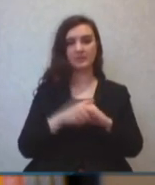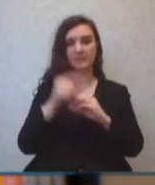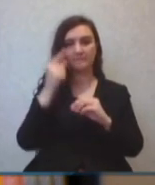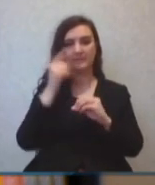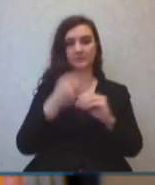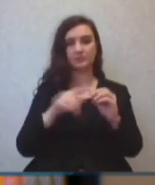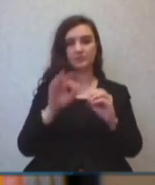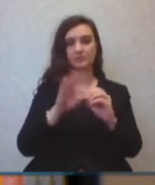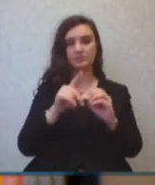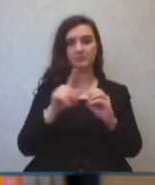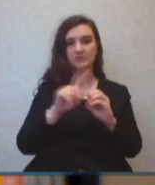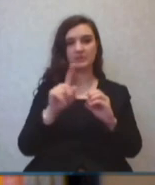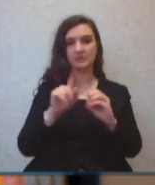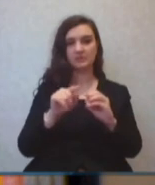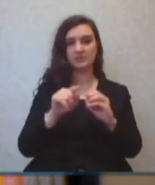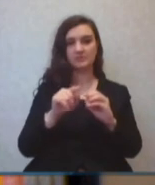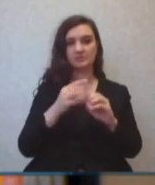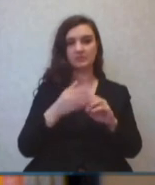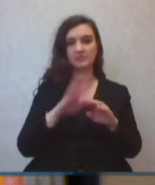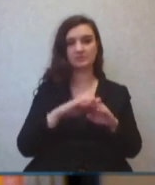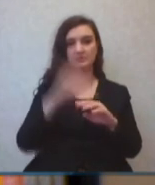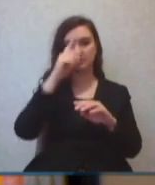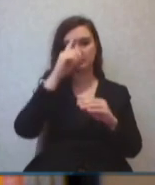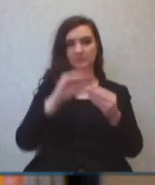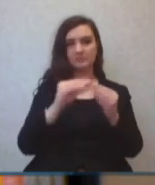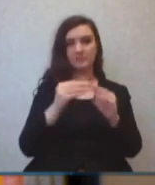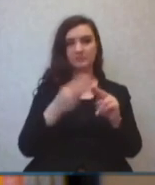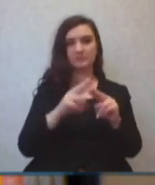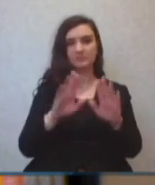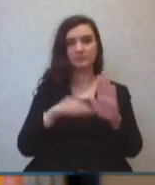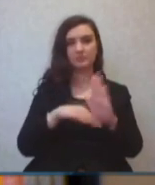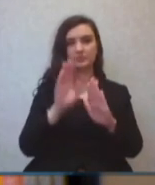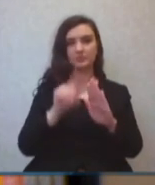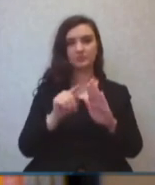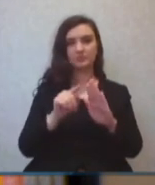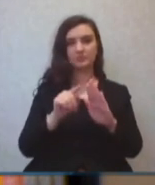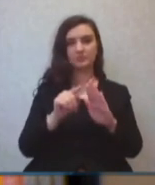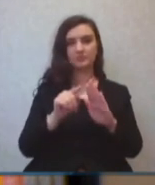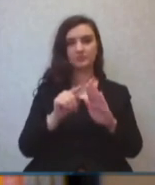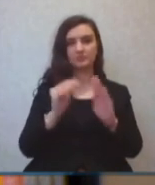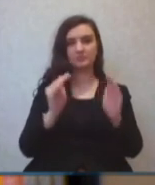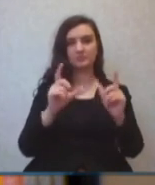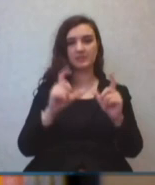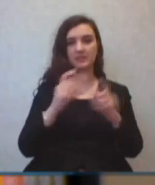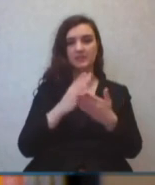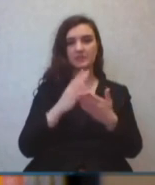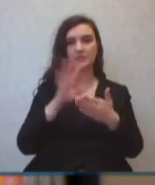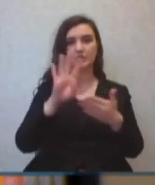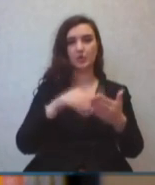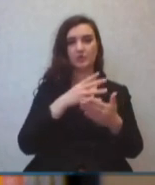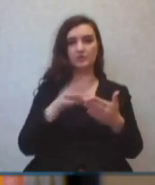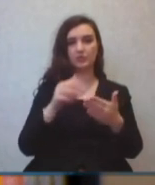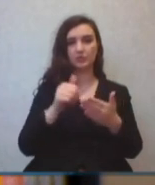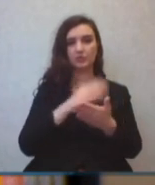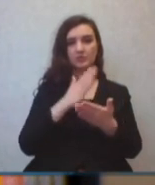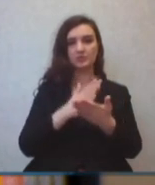იმის შესახებ, რომ მას რაღაც ძიმე მეხსიერების, ამიტომ ჯობს აი პატარა რაღაცები, როგორცაა კროსვორდი,